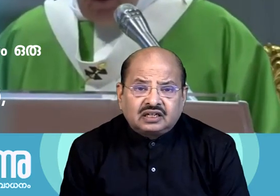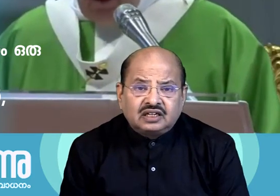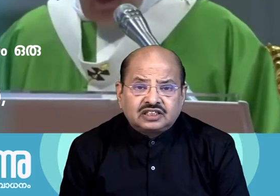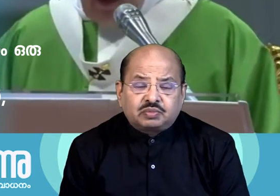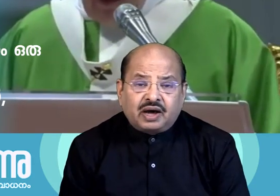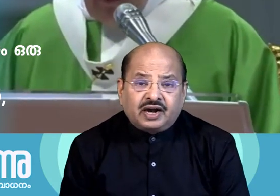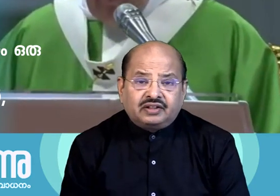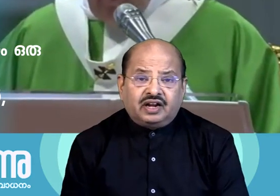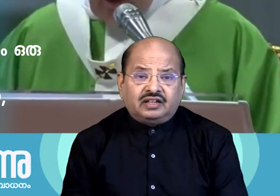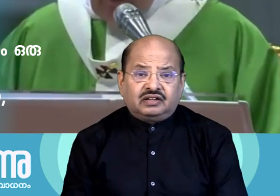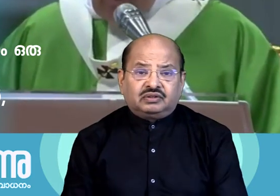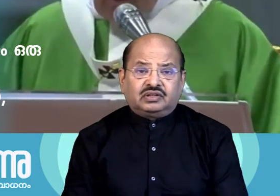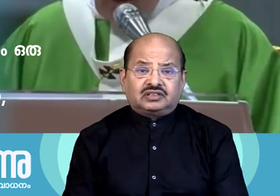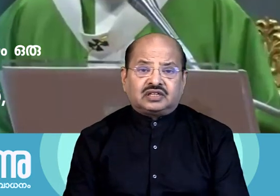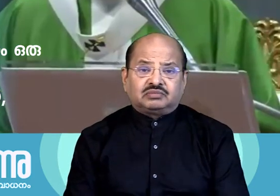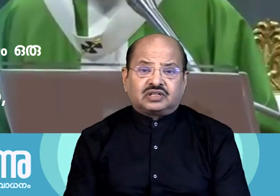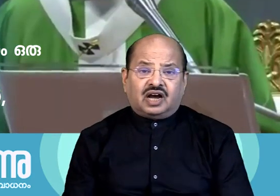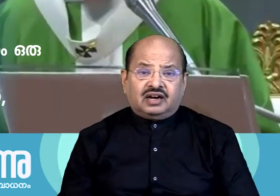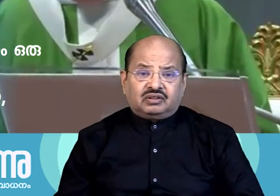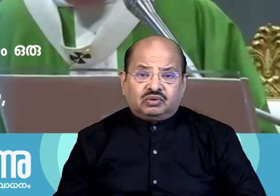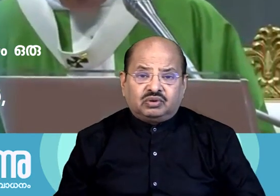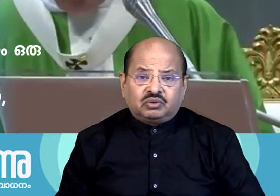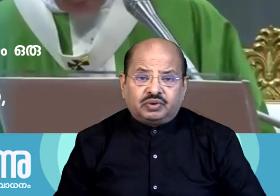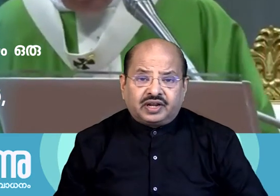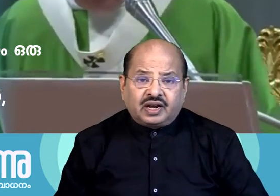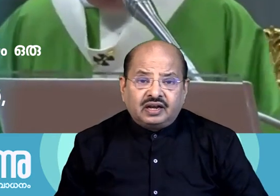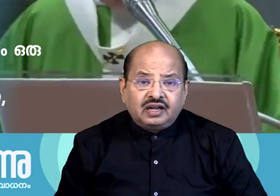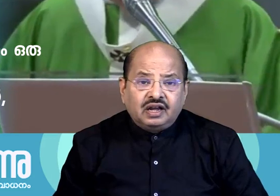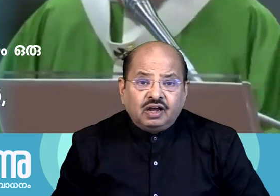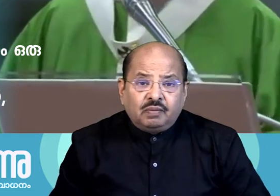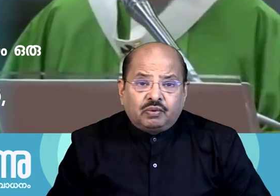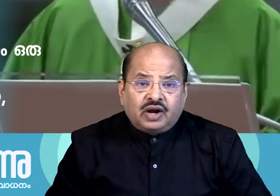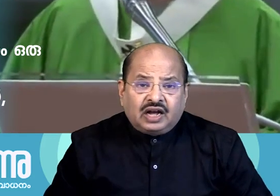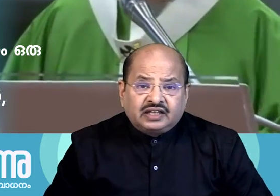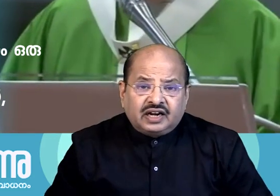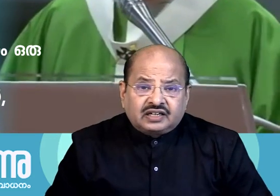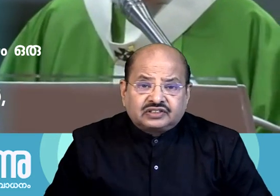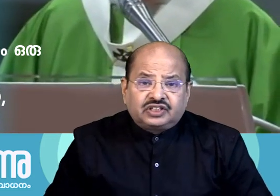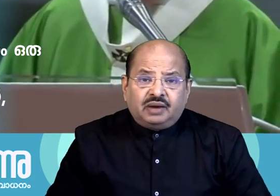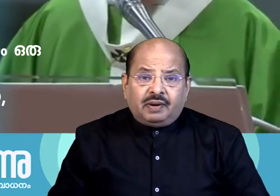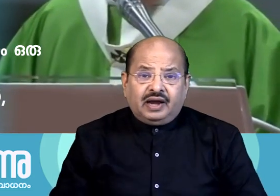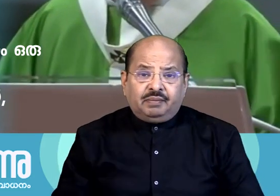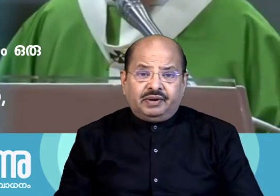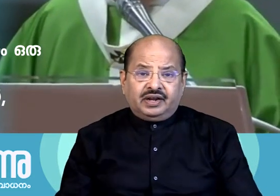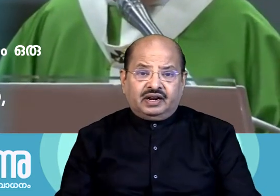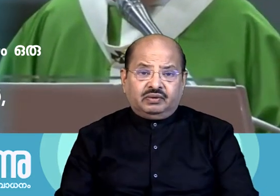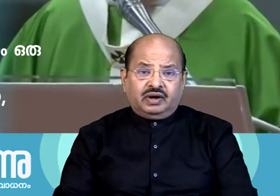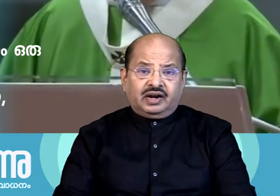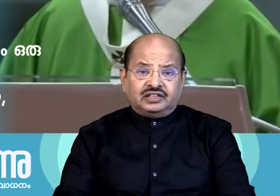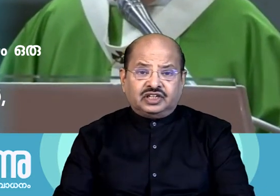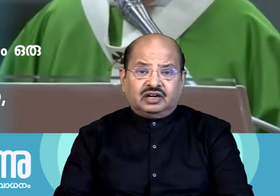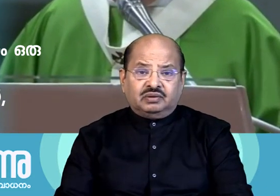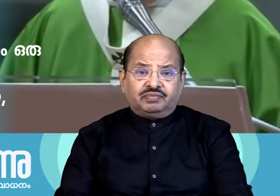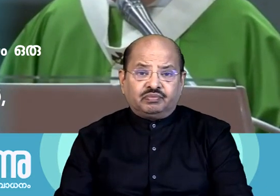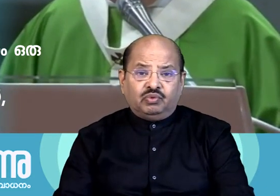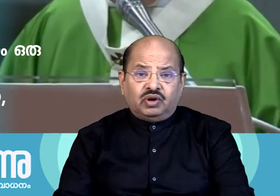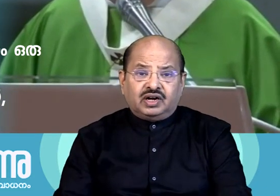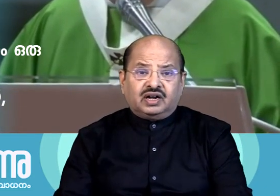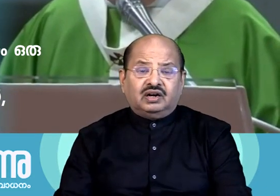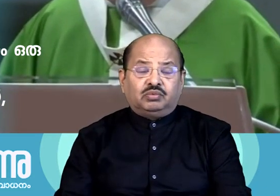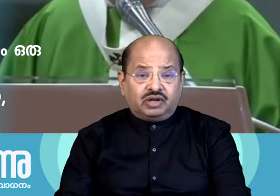മായാത്ത സ്മരണ നിലനിർത്തുന്ന സംസ്കാരത്തോടു കൂടിയ പുരാതന ക്രിസ്തീയ പാരമ്പര്യങ്ങളുള്ള